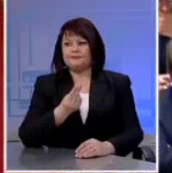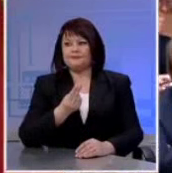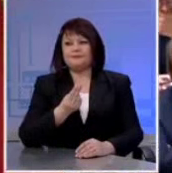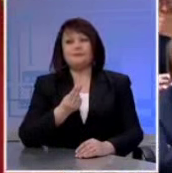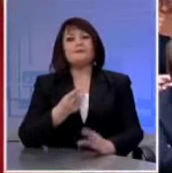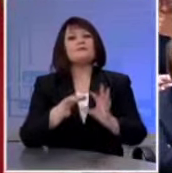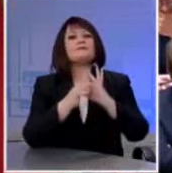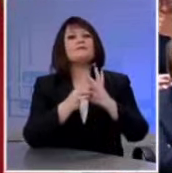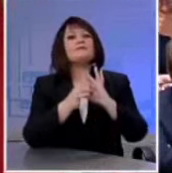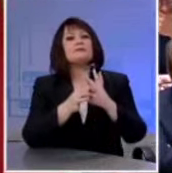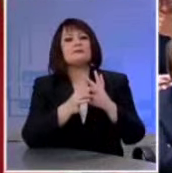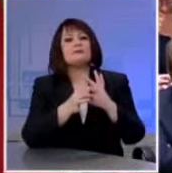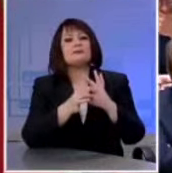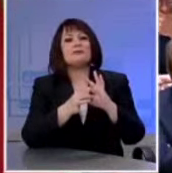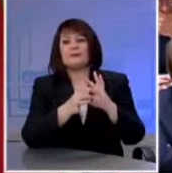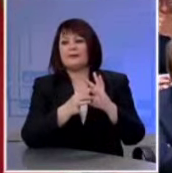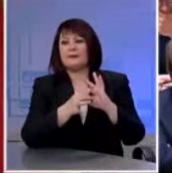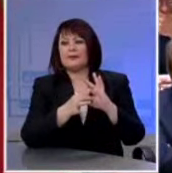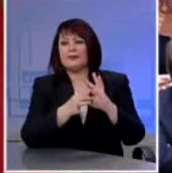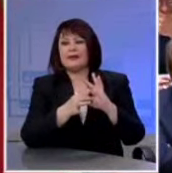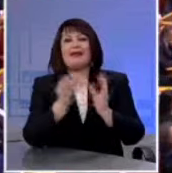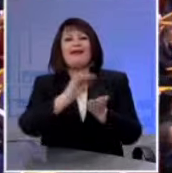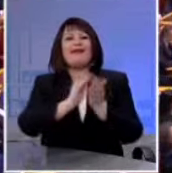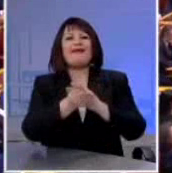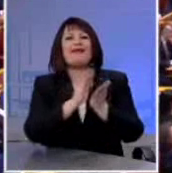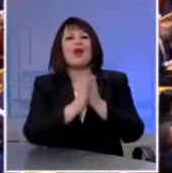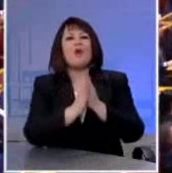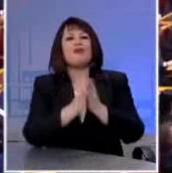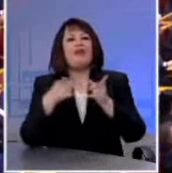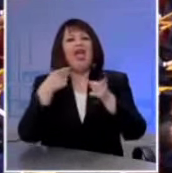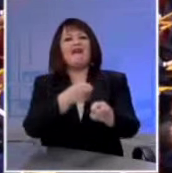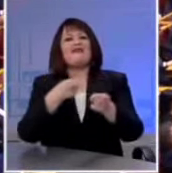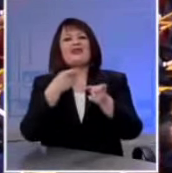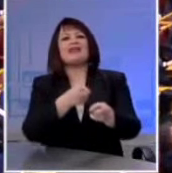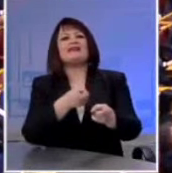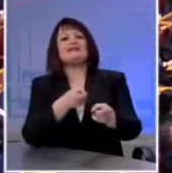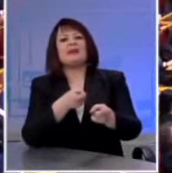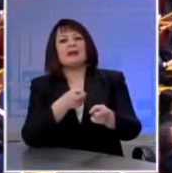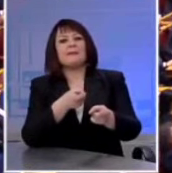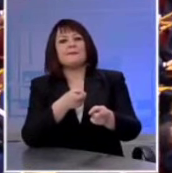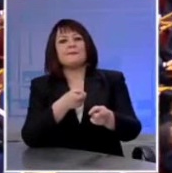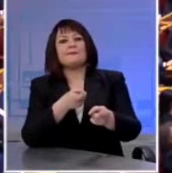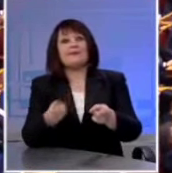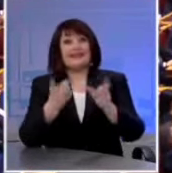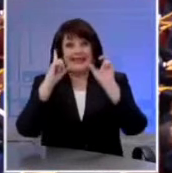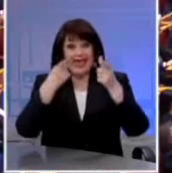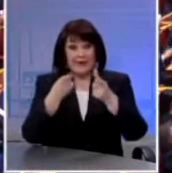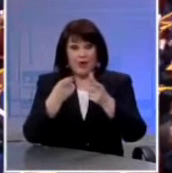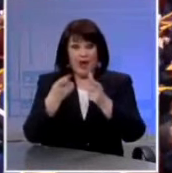οι σχέσεις, παρακαλώ, κάντε του κυκλώματος των εκβιαστών με τη Νέα